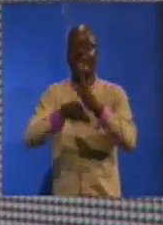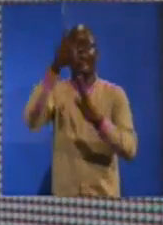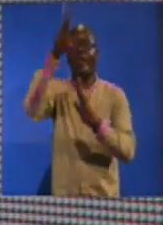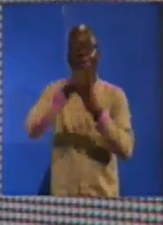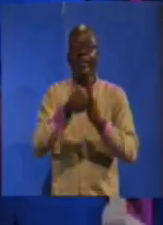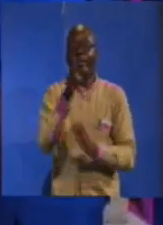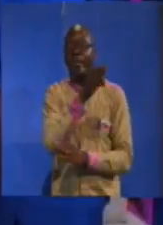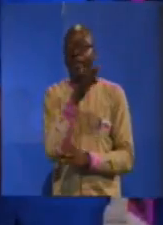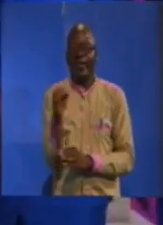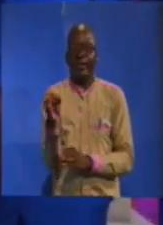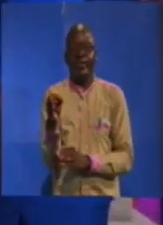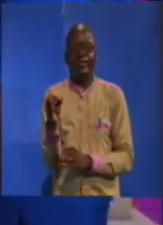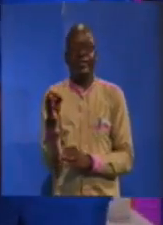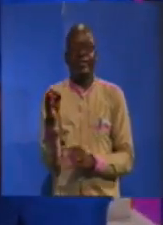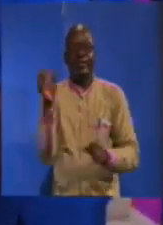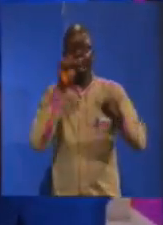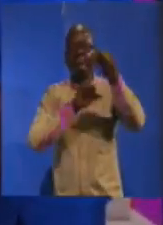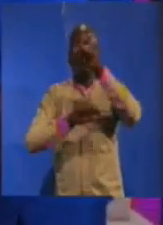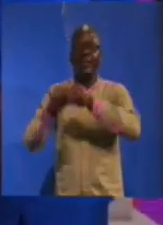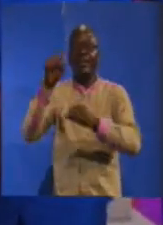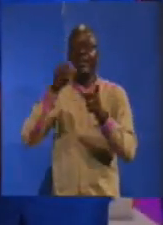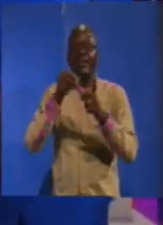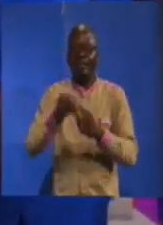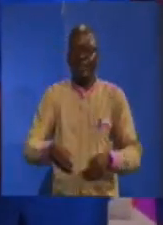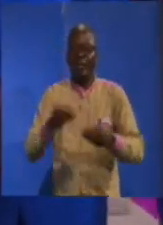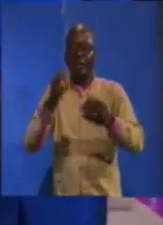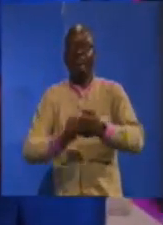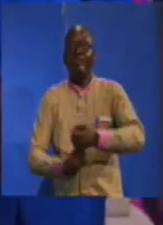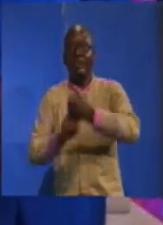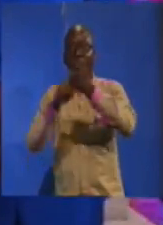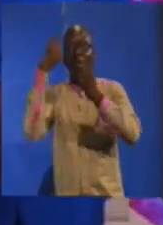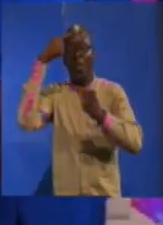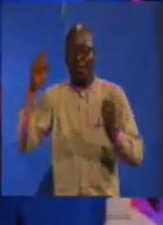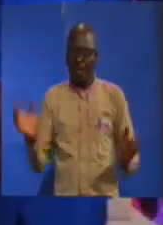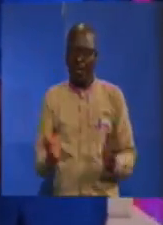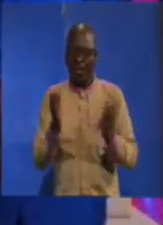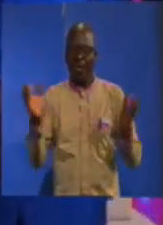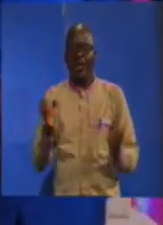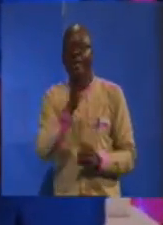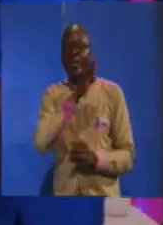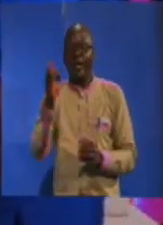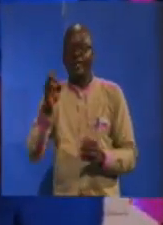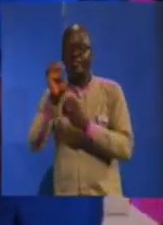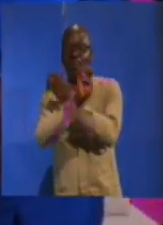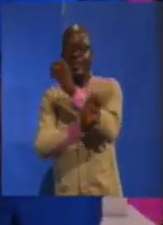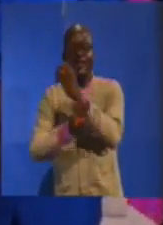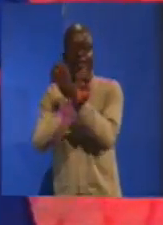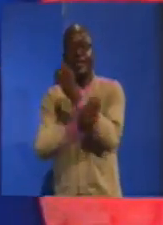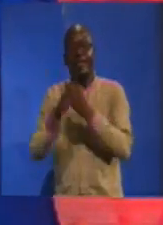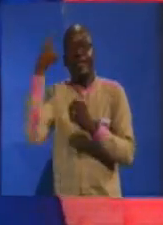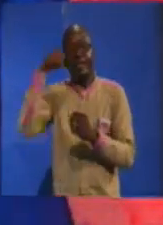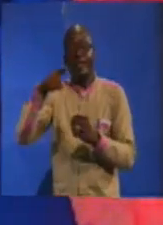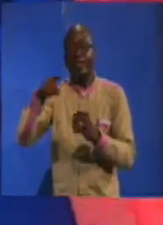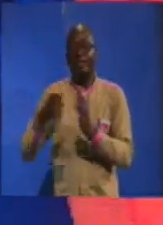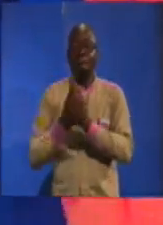Burkina Faso. Prestations d'artistes et remises de trophées pour encourager les Burkinabés de l'extérieur qui se seraient